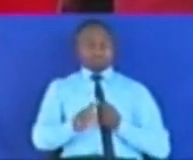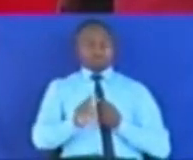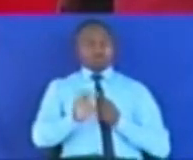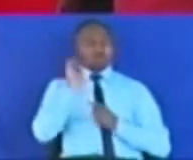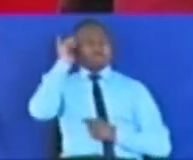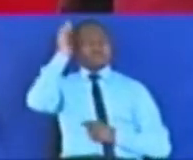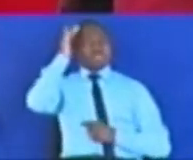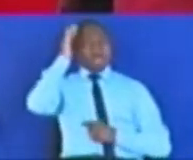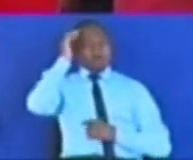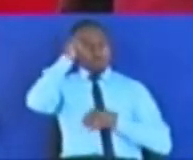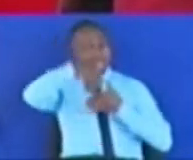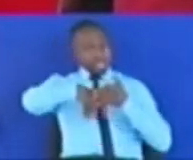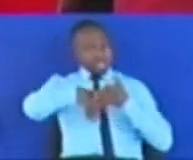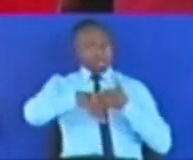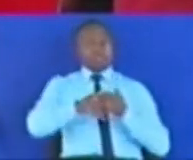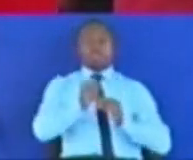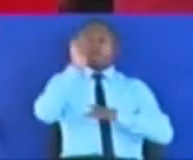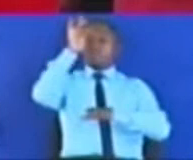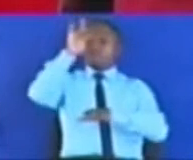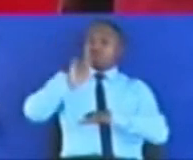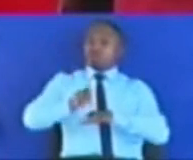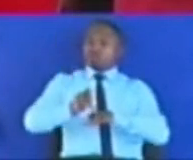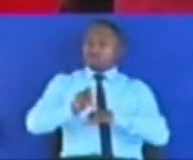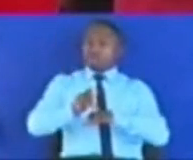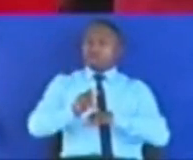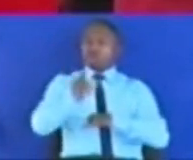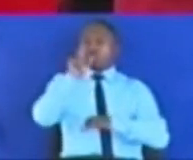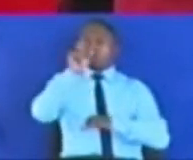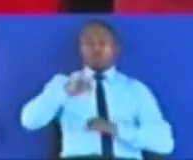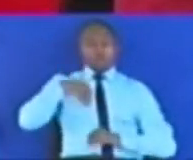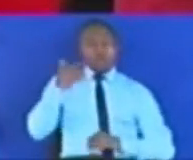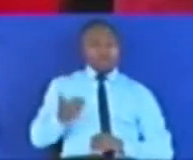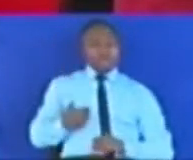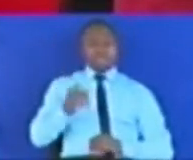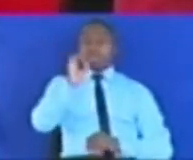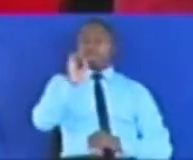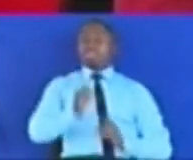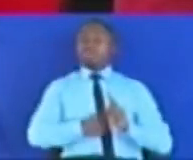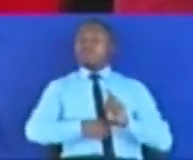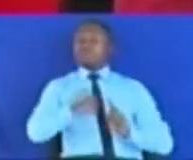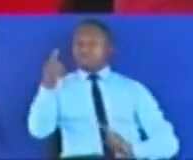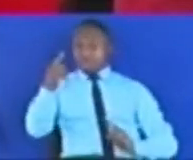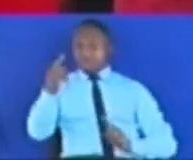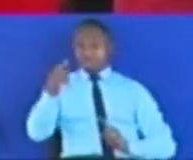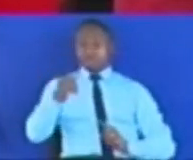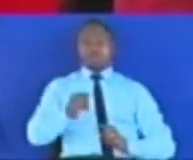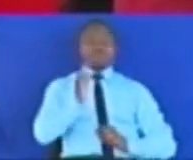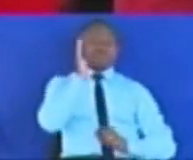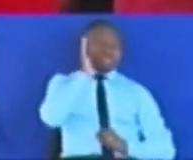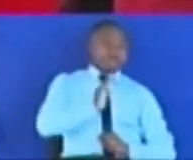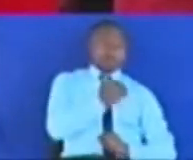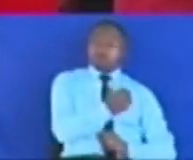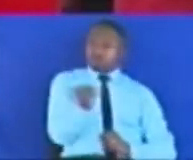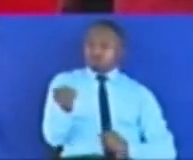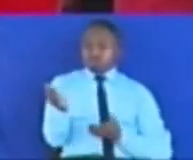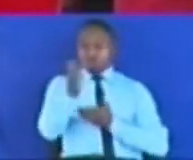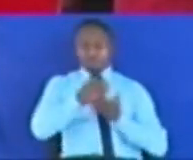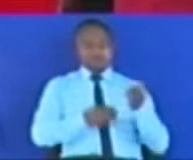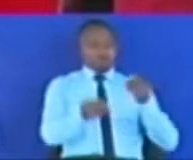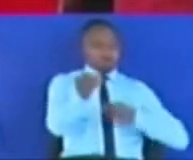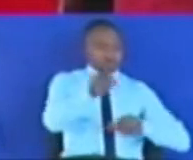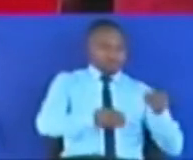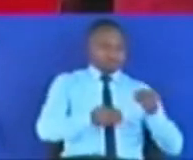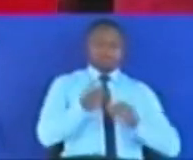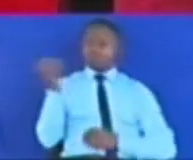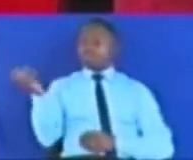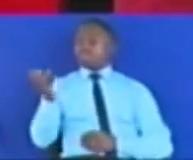ukiatilia maanani yamewagusa kwa 100% wanawake, vijana na watoto kiuchumi, kijamii,